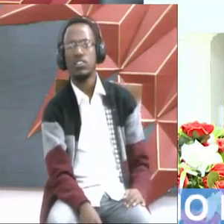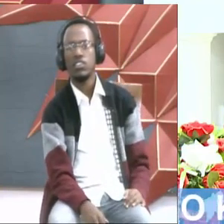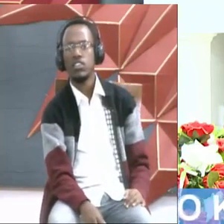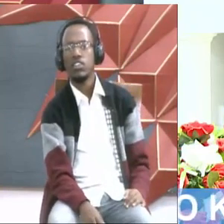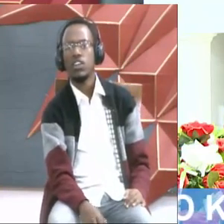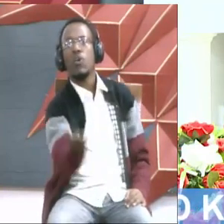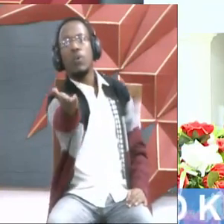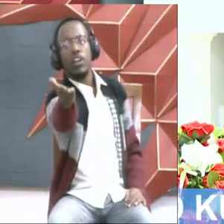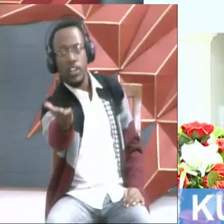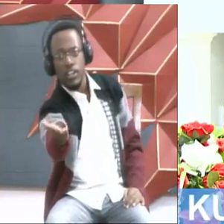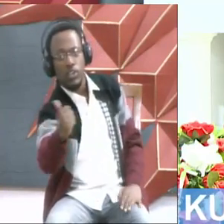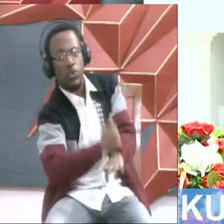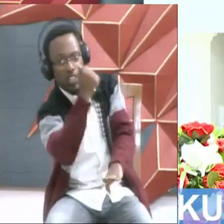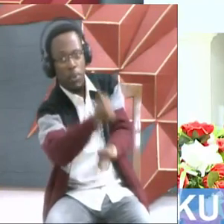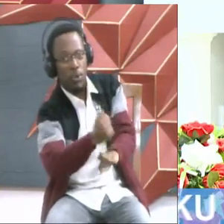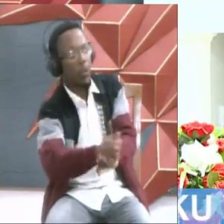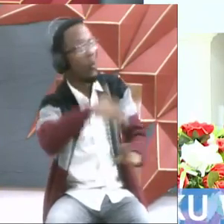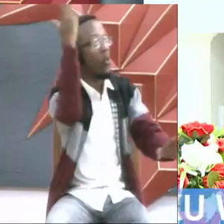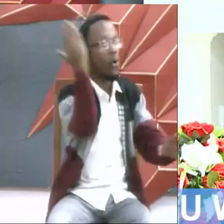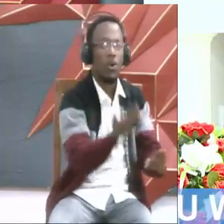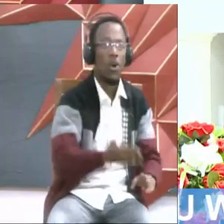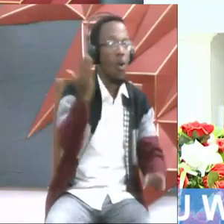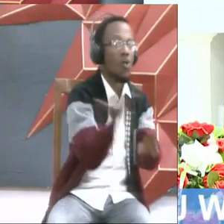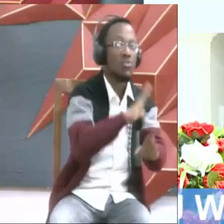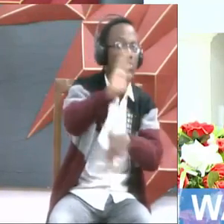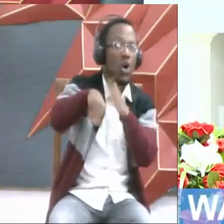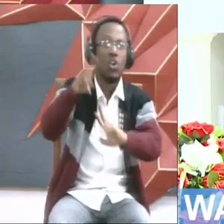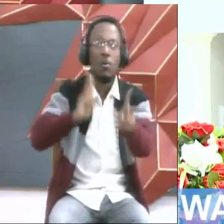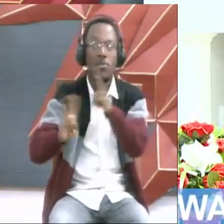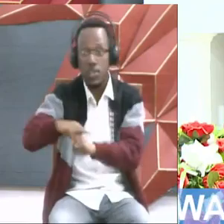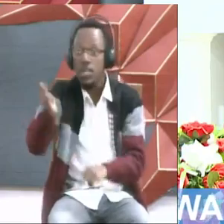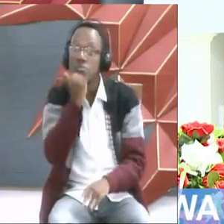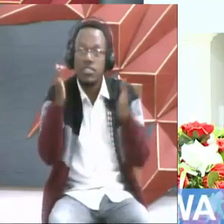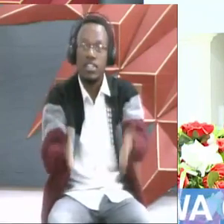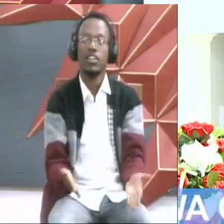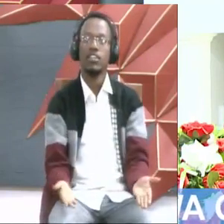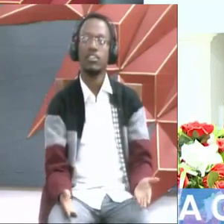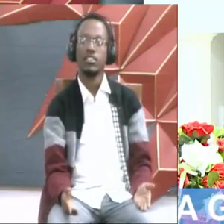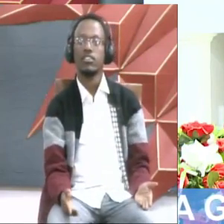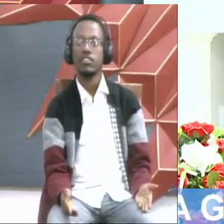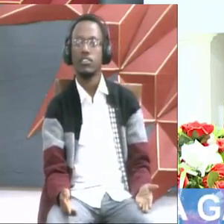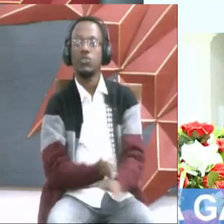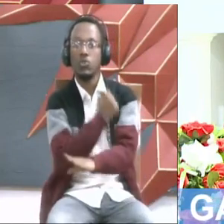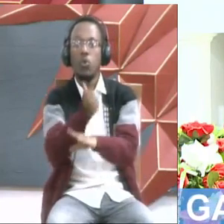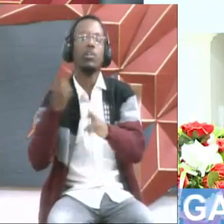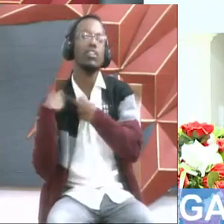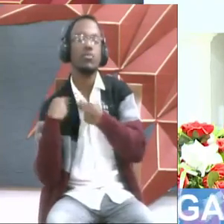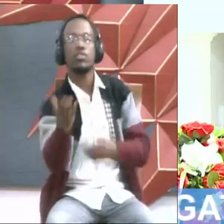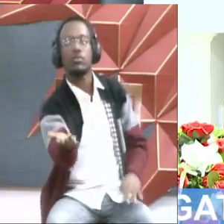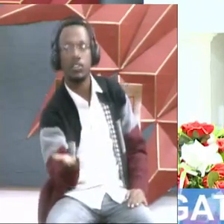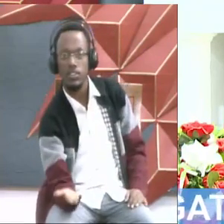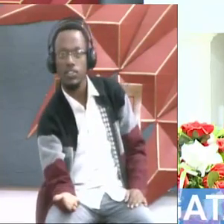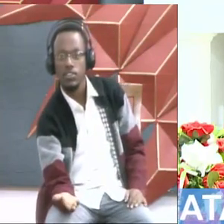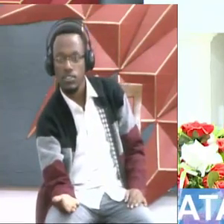Est-ce que nous devons te donner la responsabilité de pouvoir retrancher tous ces serments? Bible